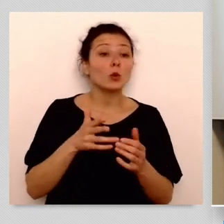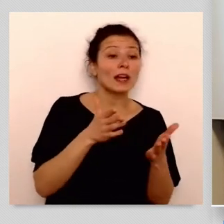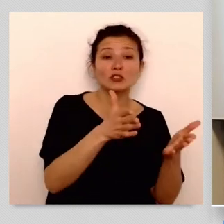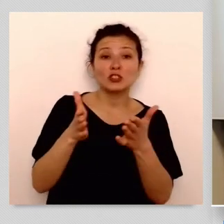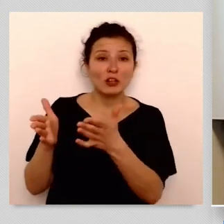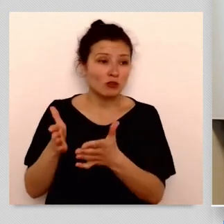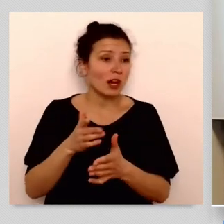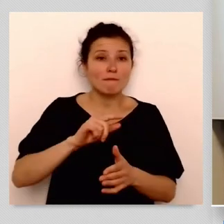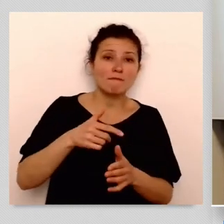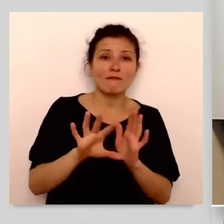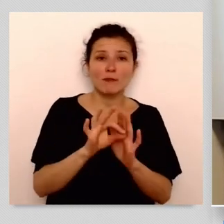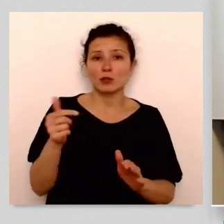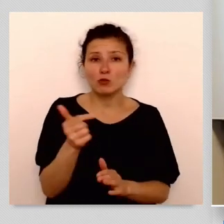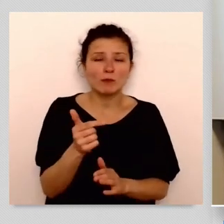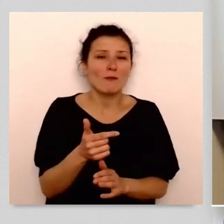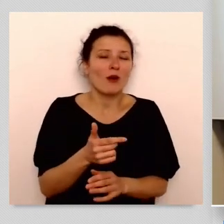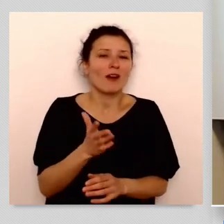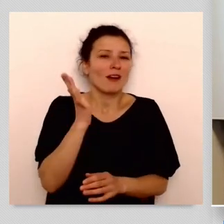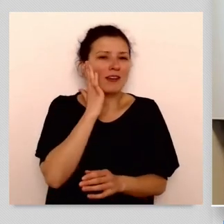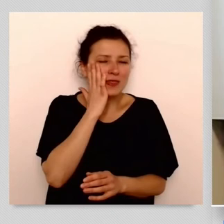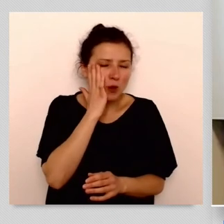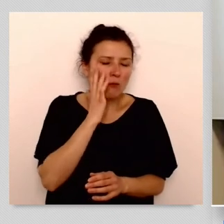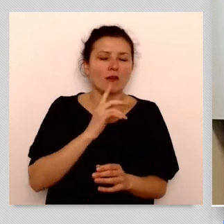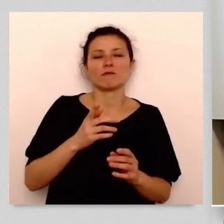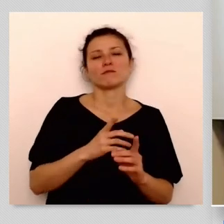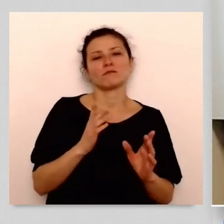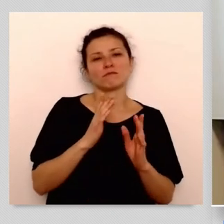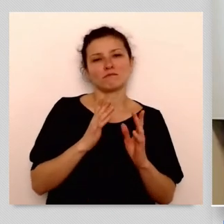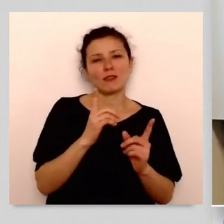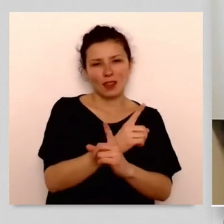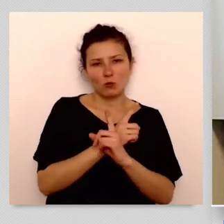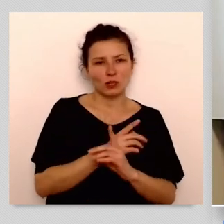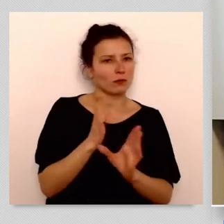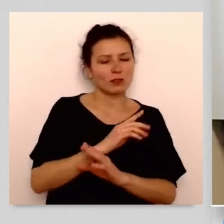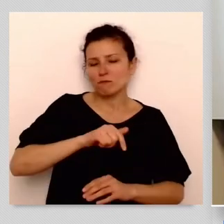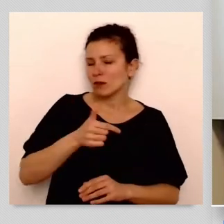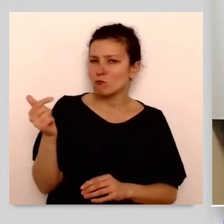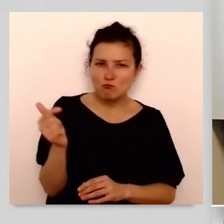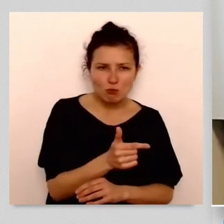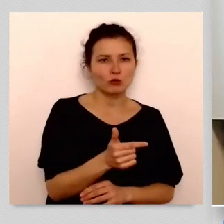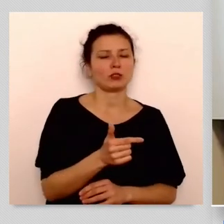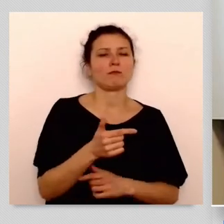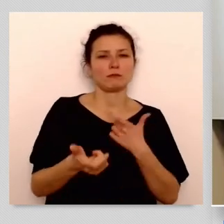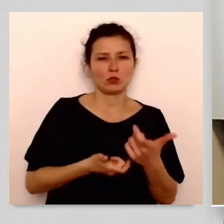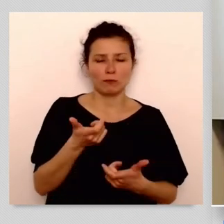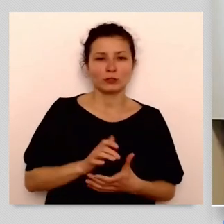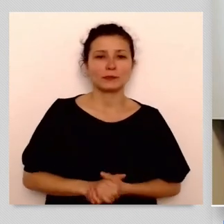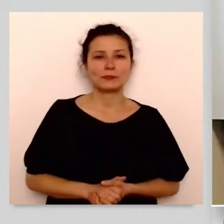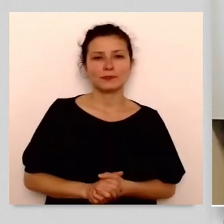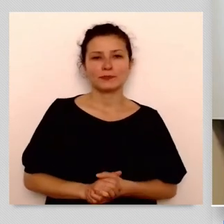iść do neutralności klimatycznej, nie budzi wątpliwości, ale jakby niwelując, prawda,